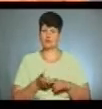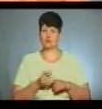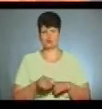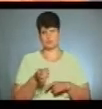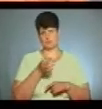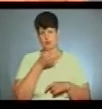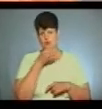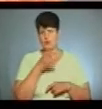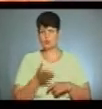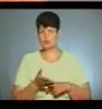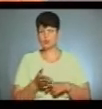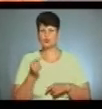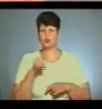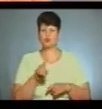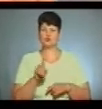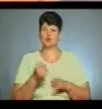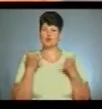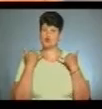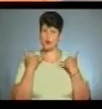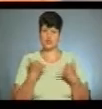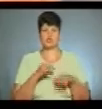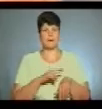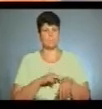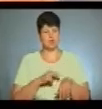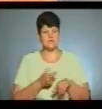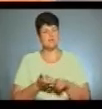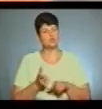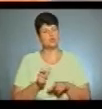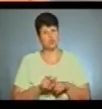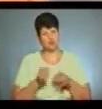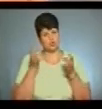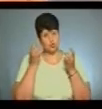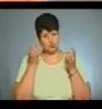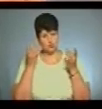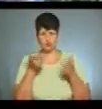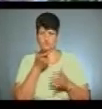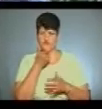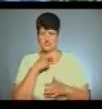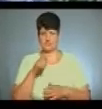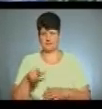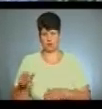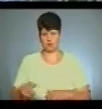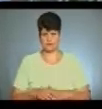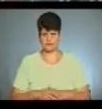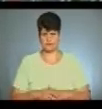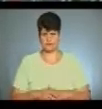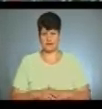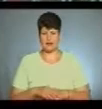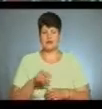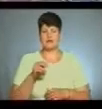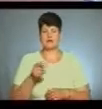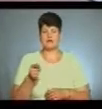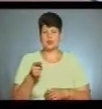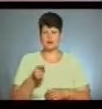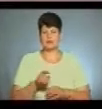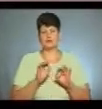що сьогоднішня поліція дуже культурні, ввічливі люди. Тернополянин Петро Гуцал розповів